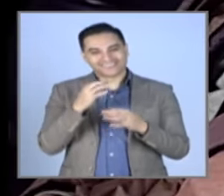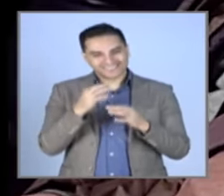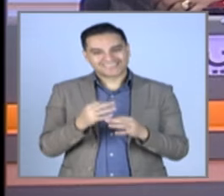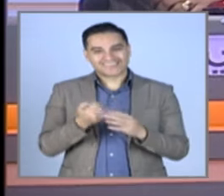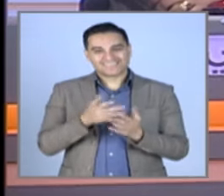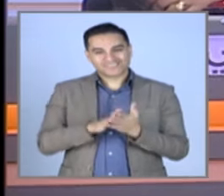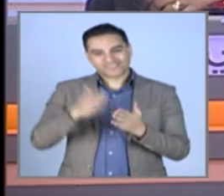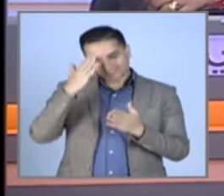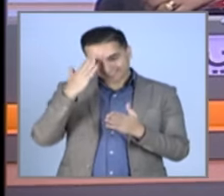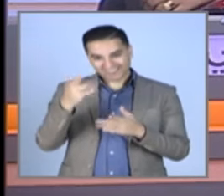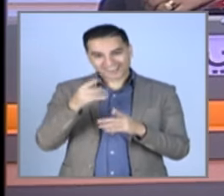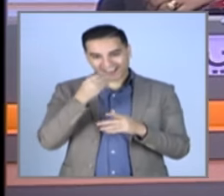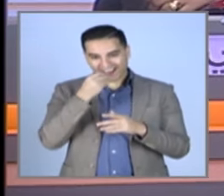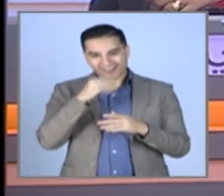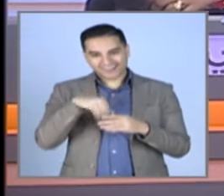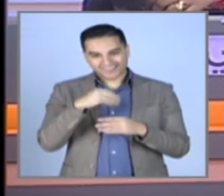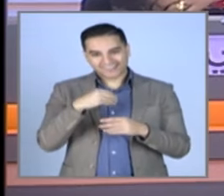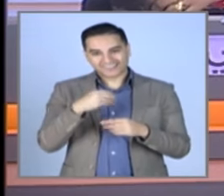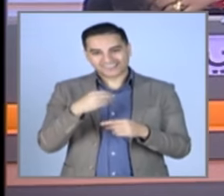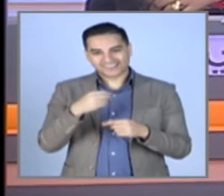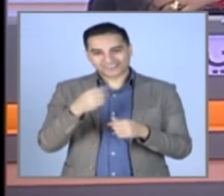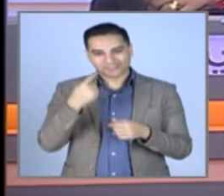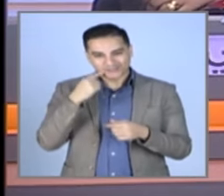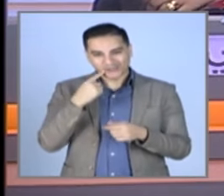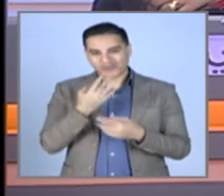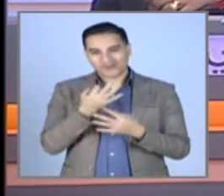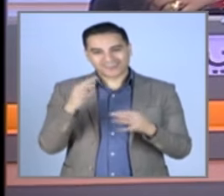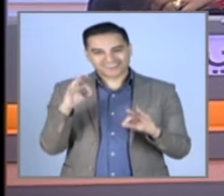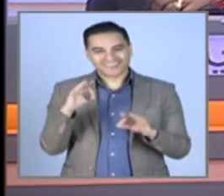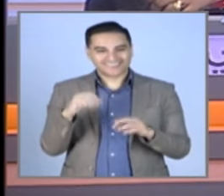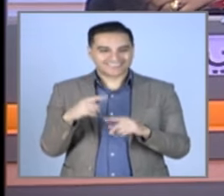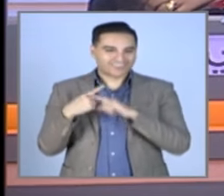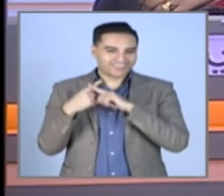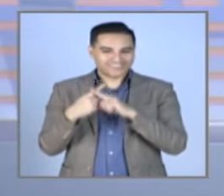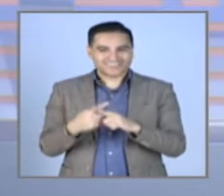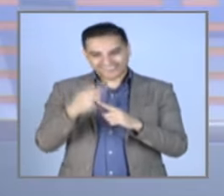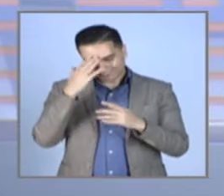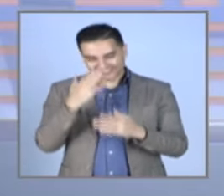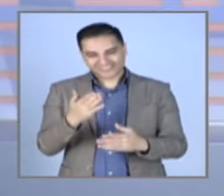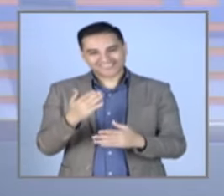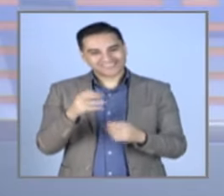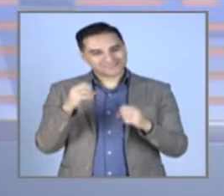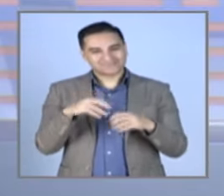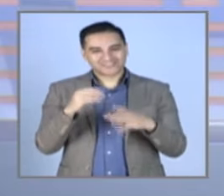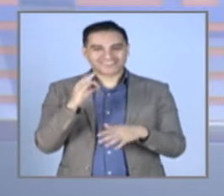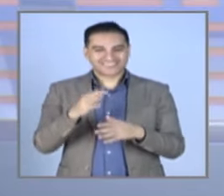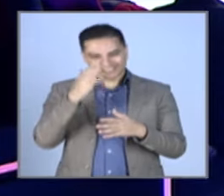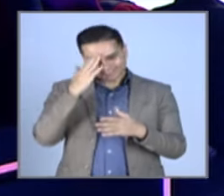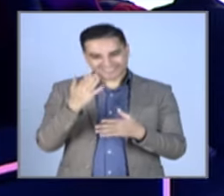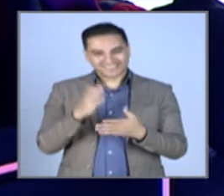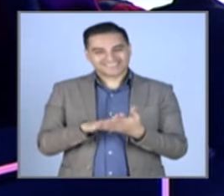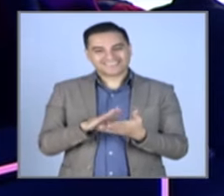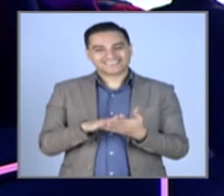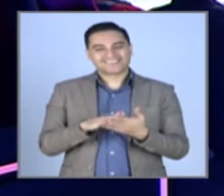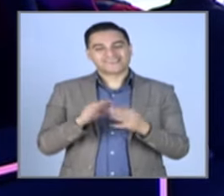فرصة نشكرها يعني، هي ماسكة الأمن والتموين والإمداد والله. طول السنين ديت تشكر يعني، ما شاء الله عليه، نشكرها فعلا. شكرا